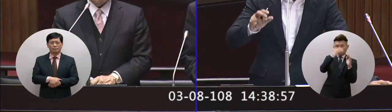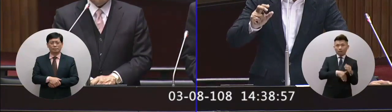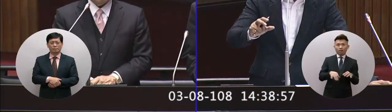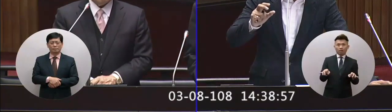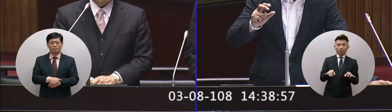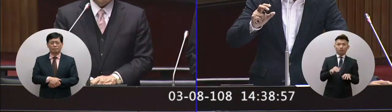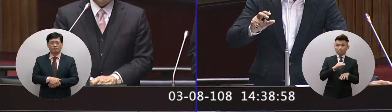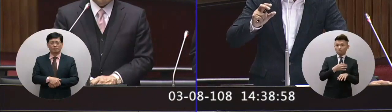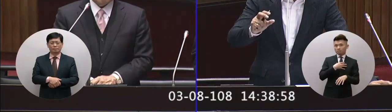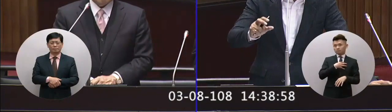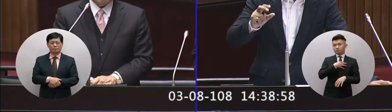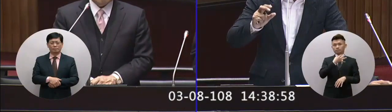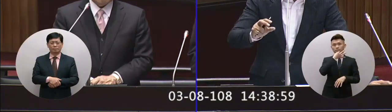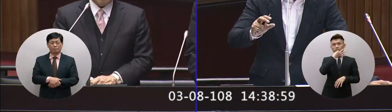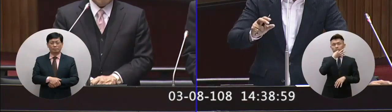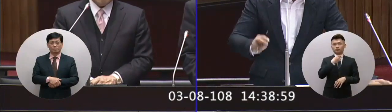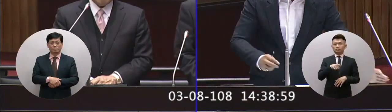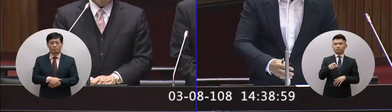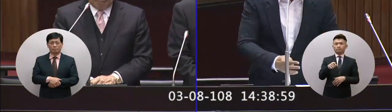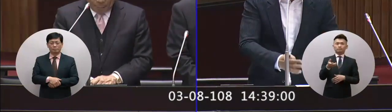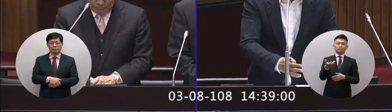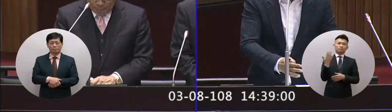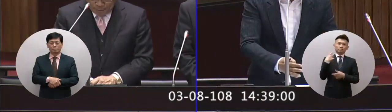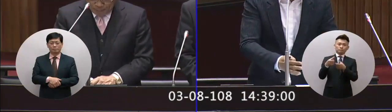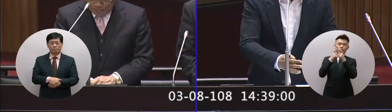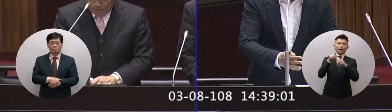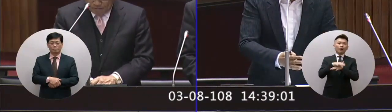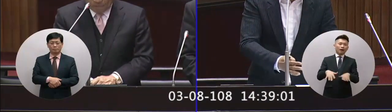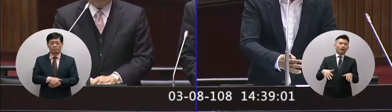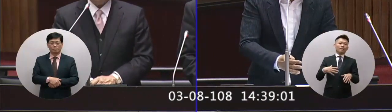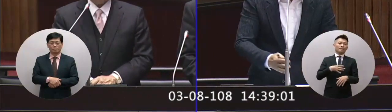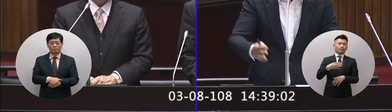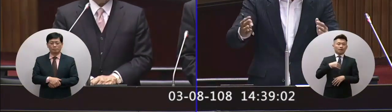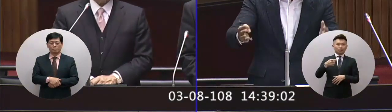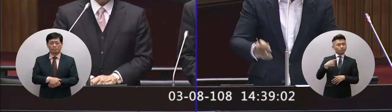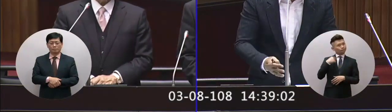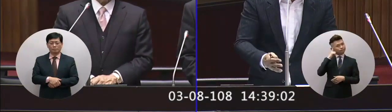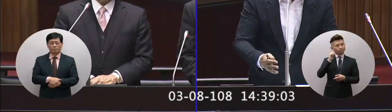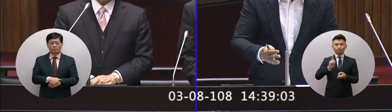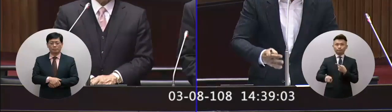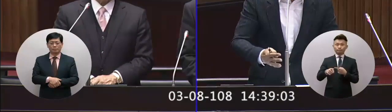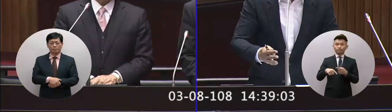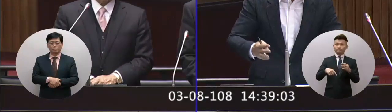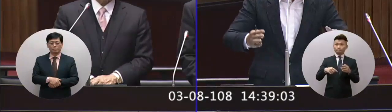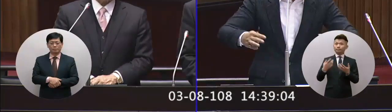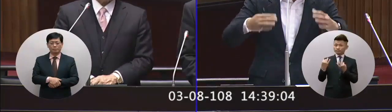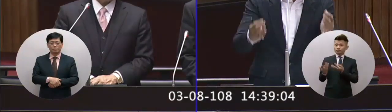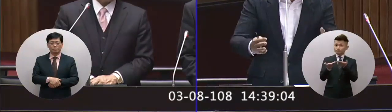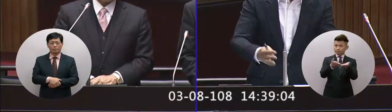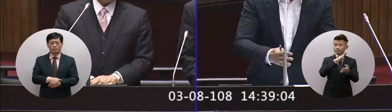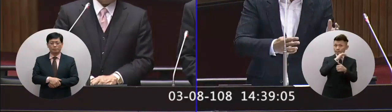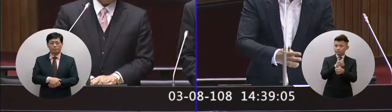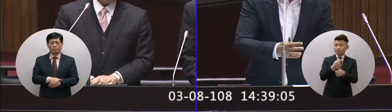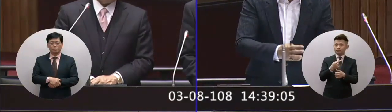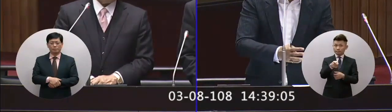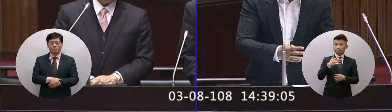下我覺得這種安全無語的說法我等一下提供一些數字給院長做參考那部長也在這個地方也應該很清楚我每